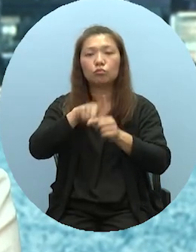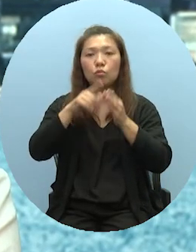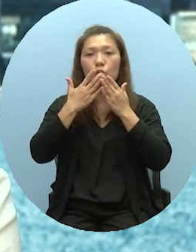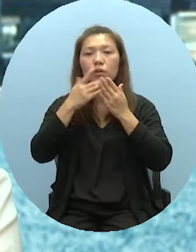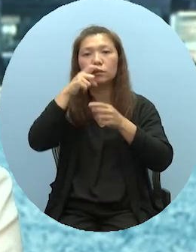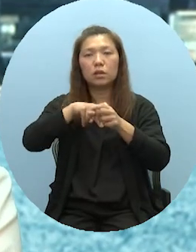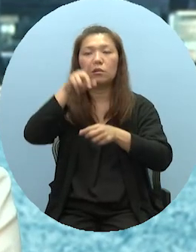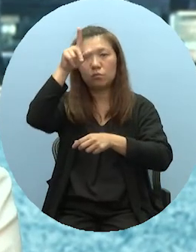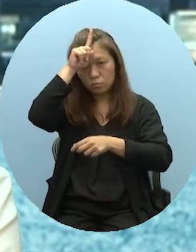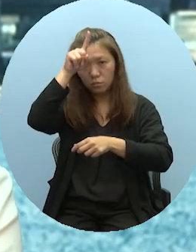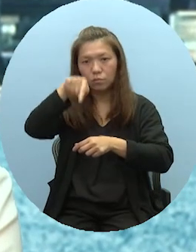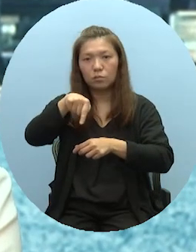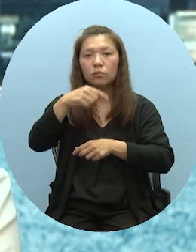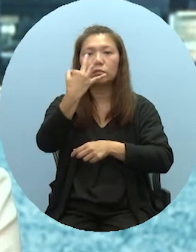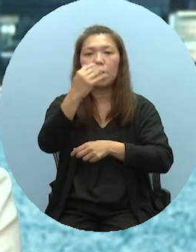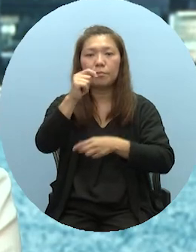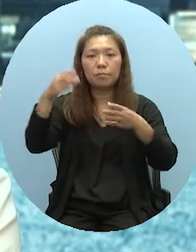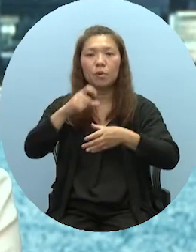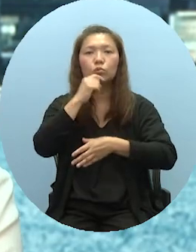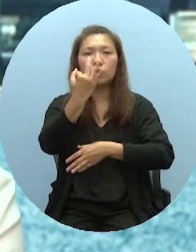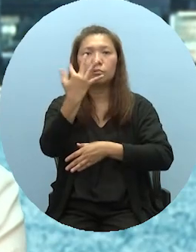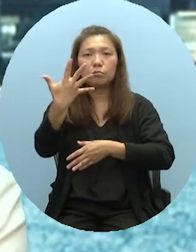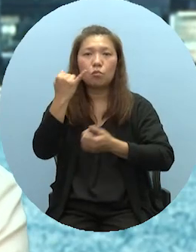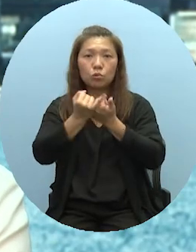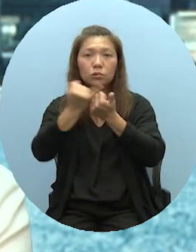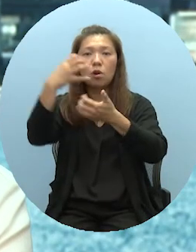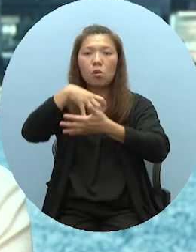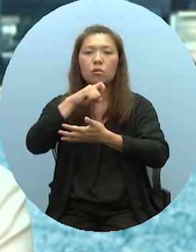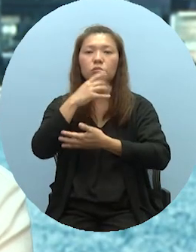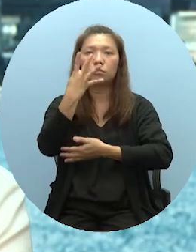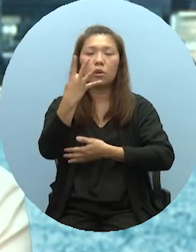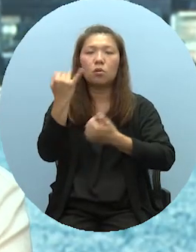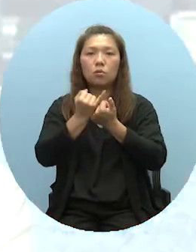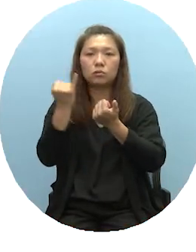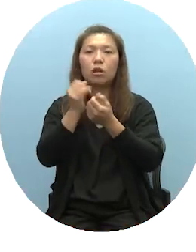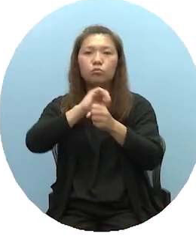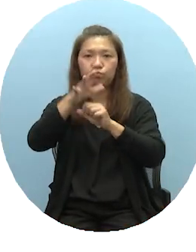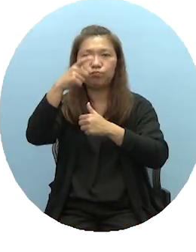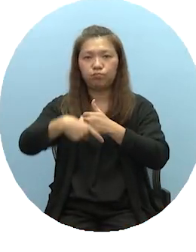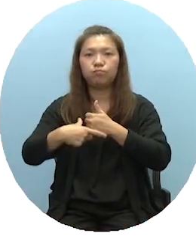就喺西貢嘅，就3A 班就有35個學生，就有4個學生確診。